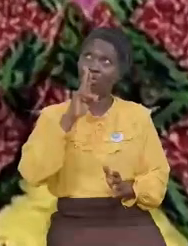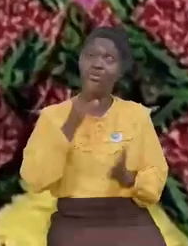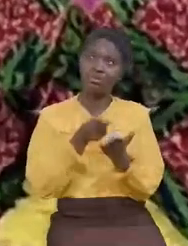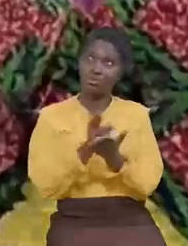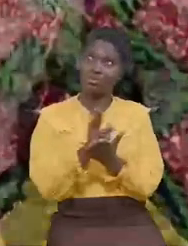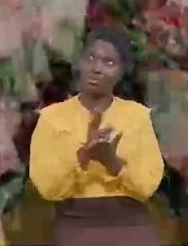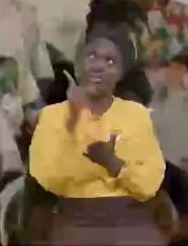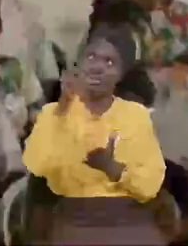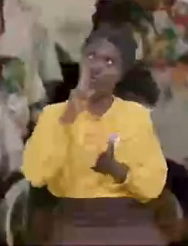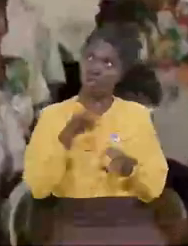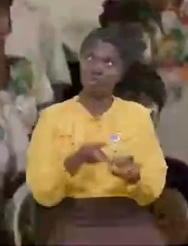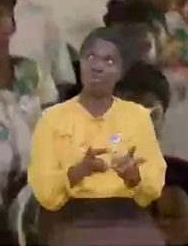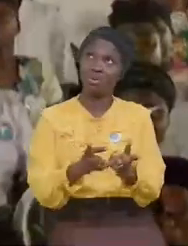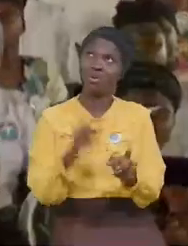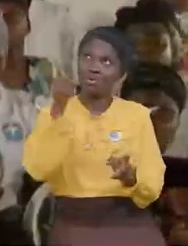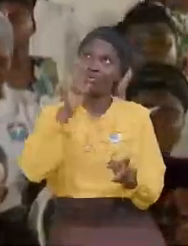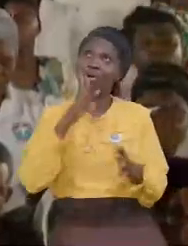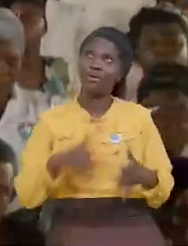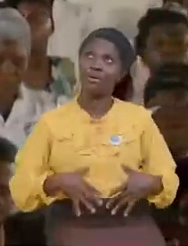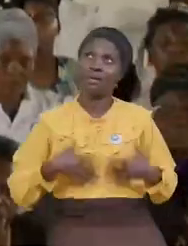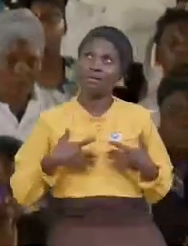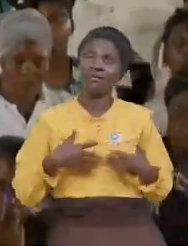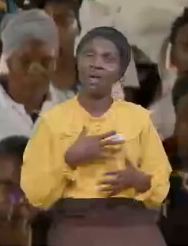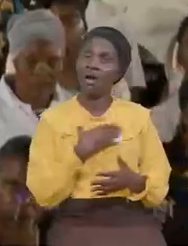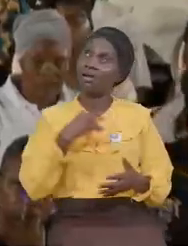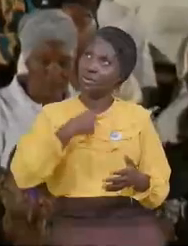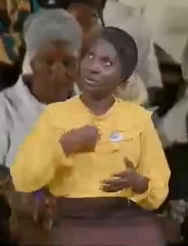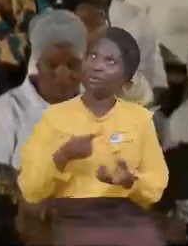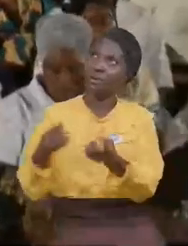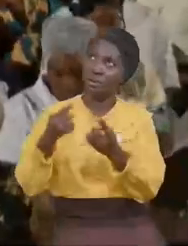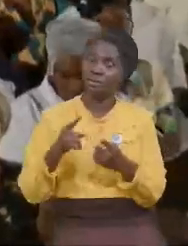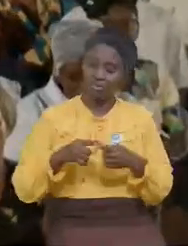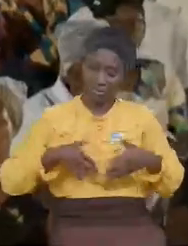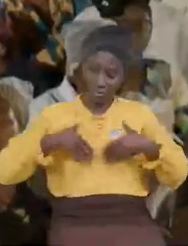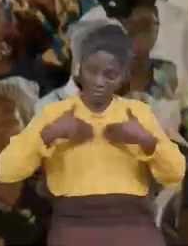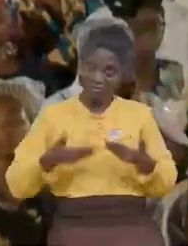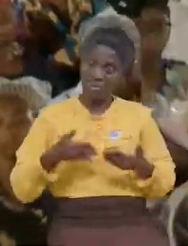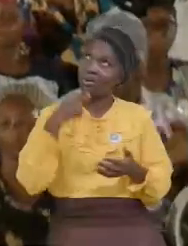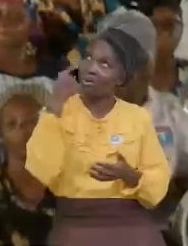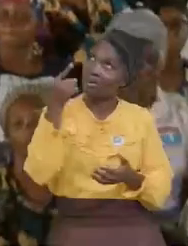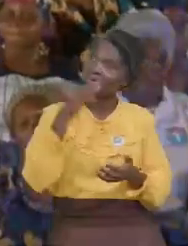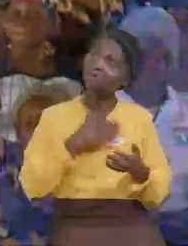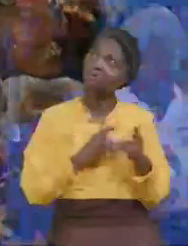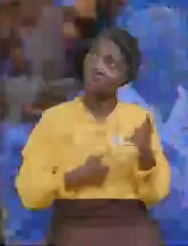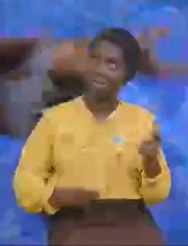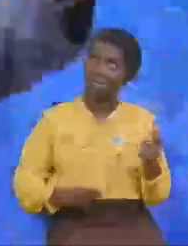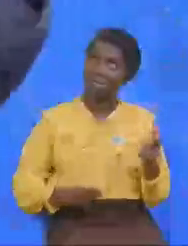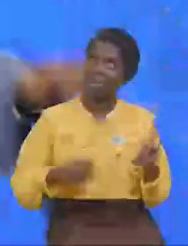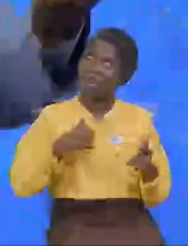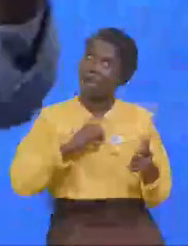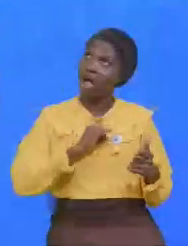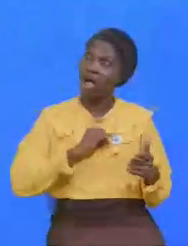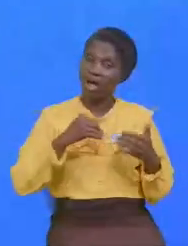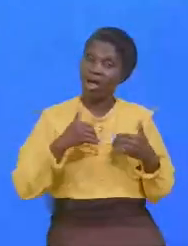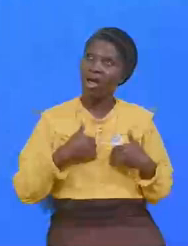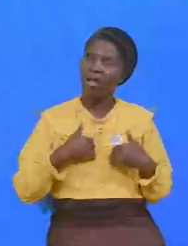tu es le chemin. Et tu es la vie. Et je viens confesser à toi